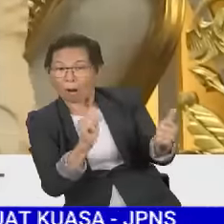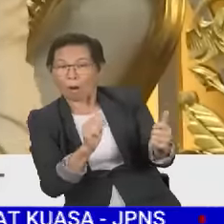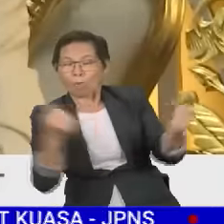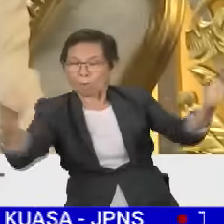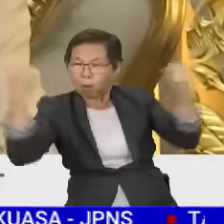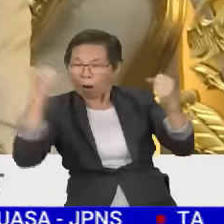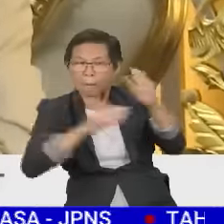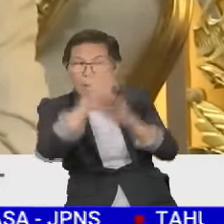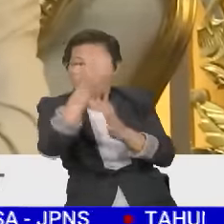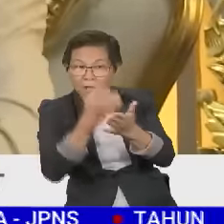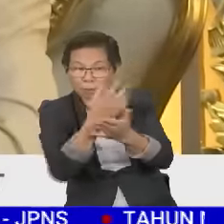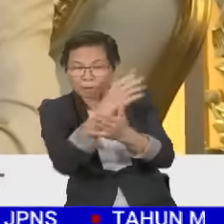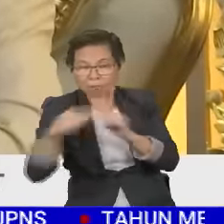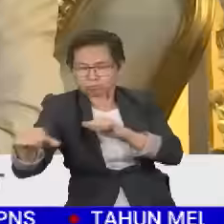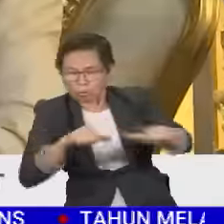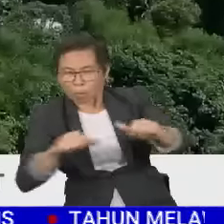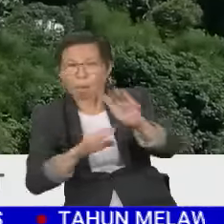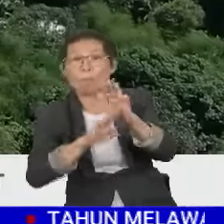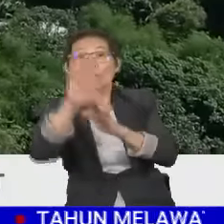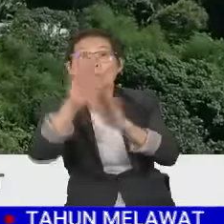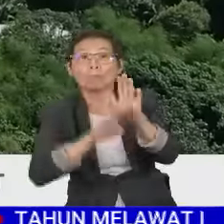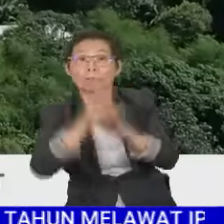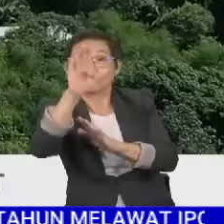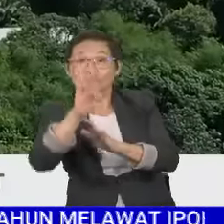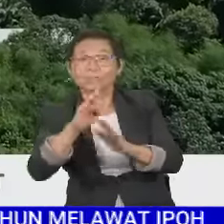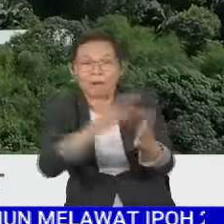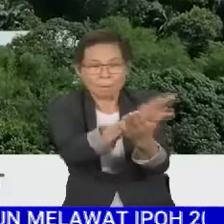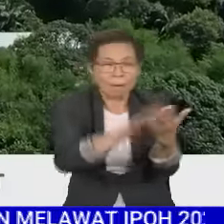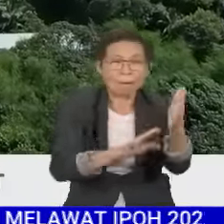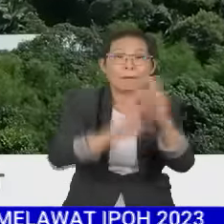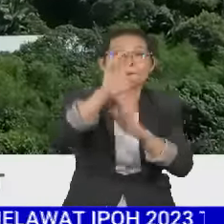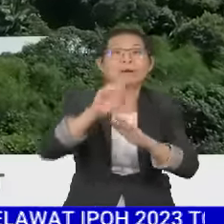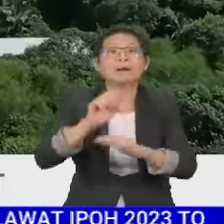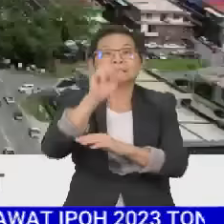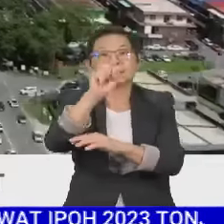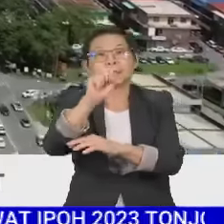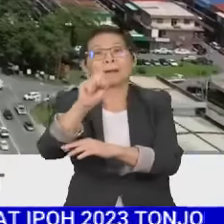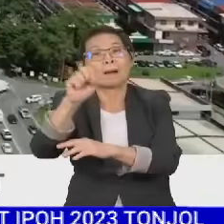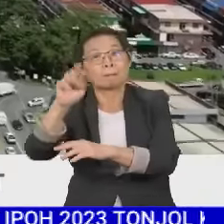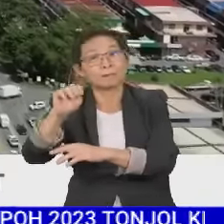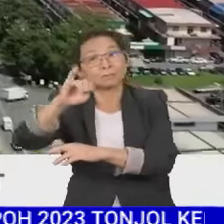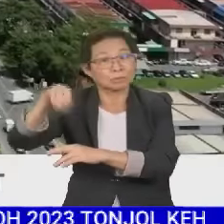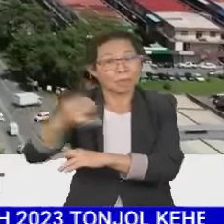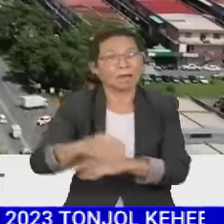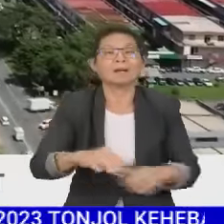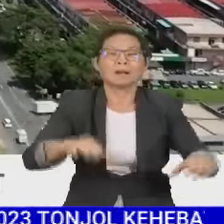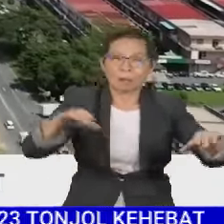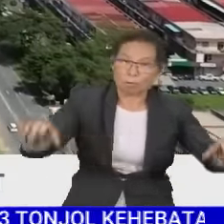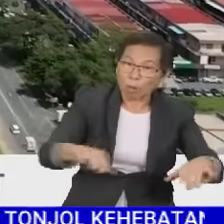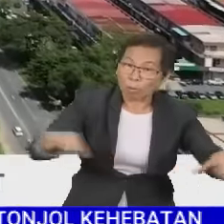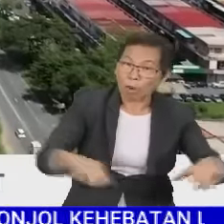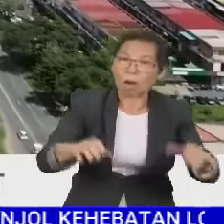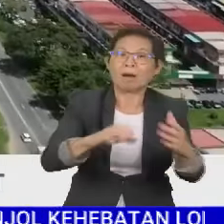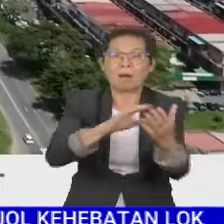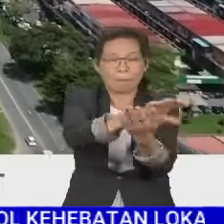ekonomi dan merancangkan pembangunan melalui iklan pembangunan Sabah maju jaya katanya pelaksanaan pelan pembangunan yang